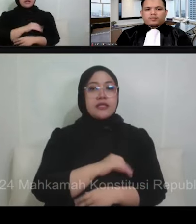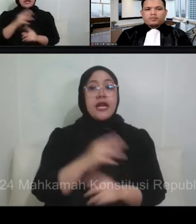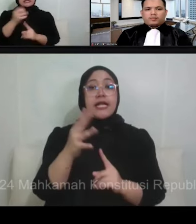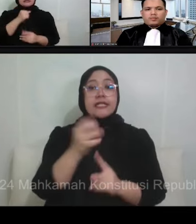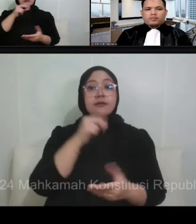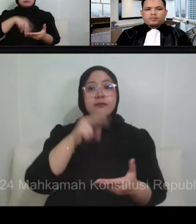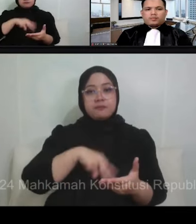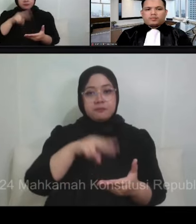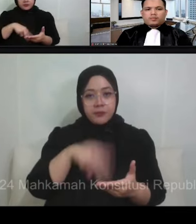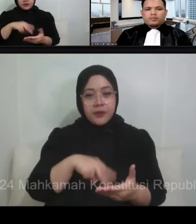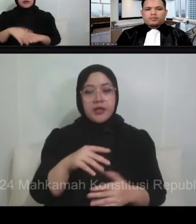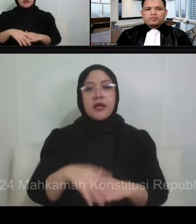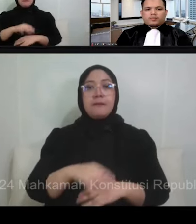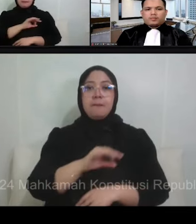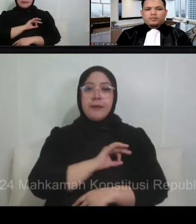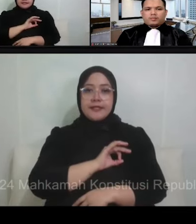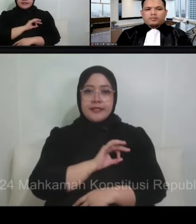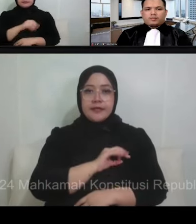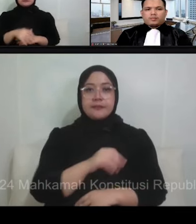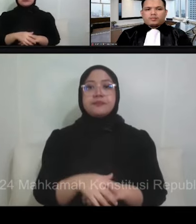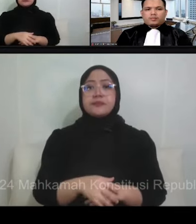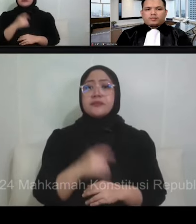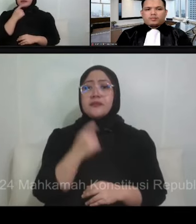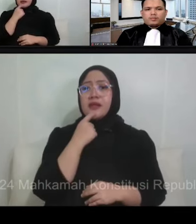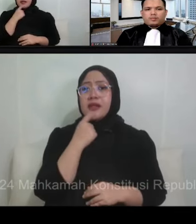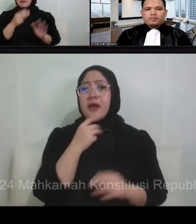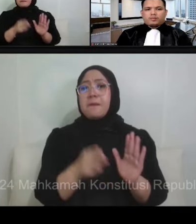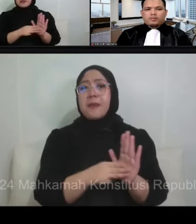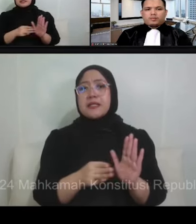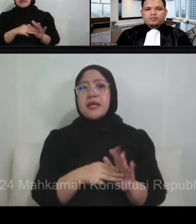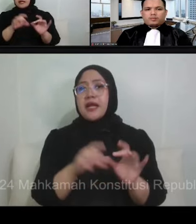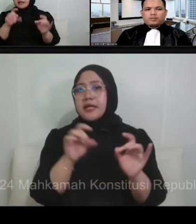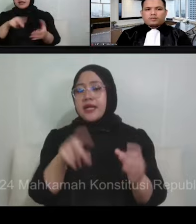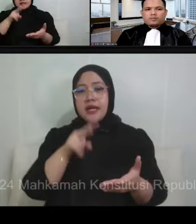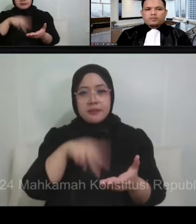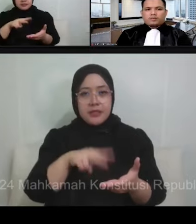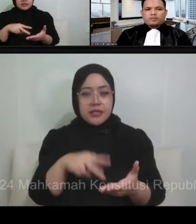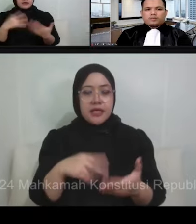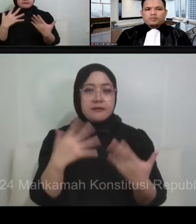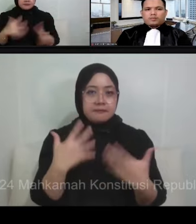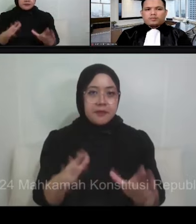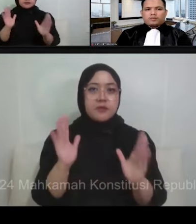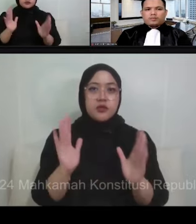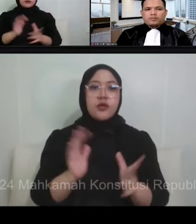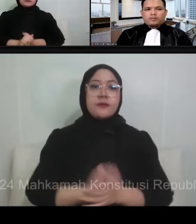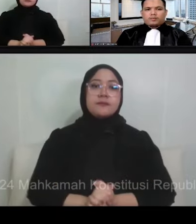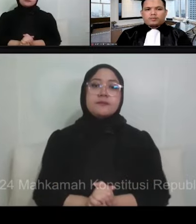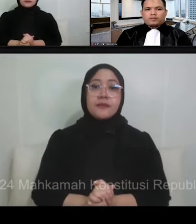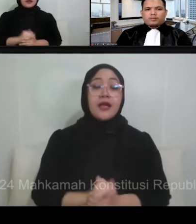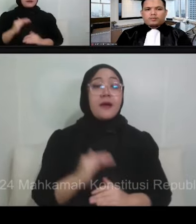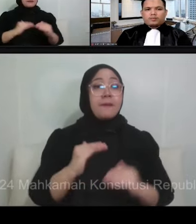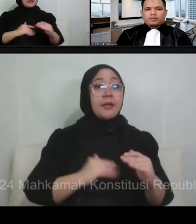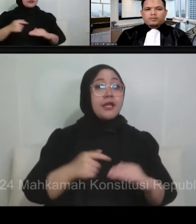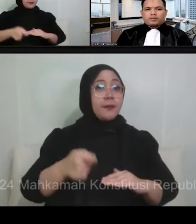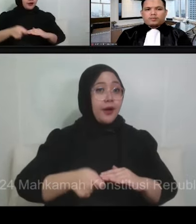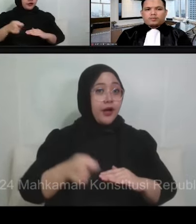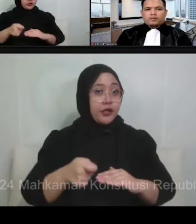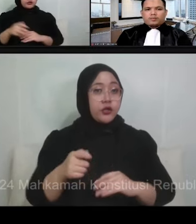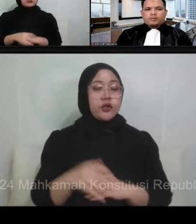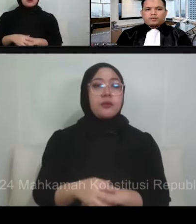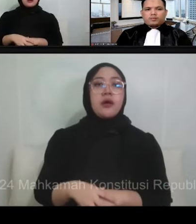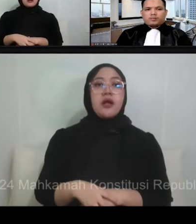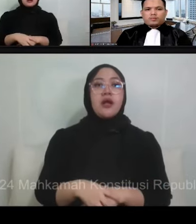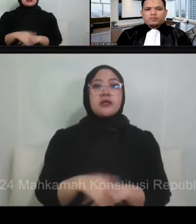dan presiden duduk perkara dan selanjutnya dianggap dibacakan pertimbangan hukum kewenangan Mahkamah dianggap